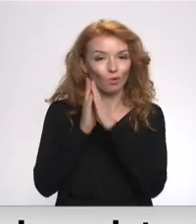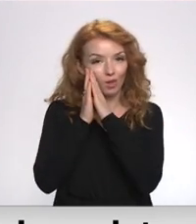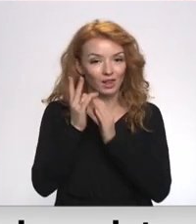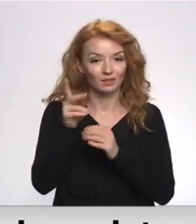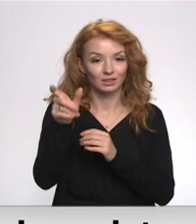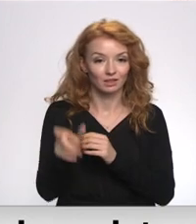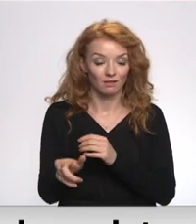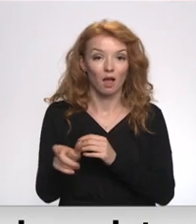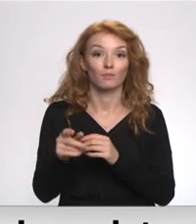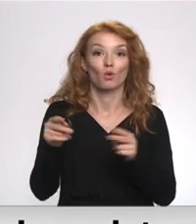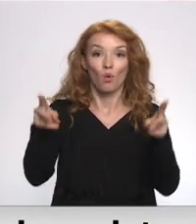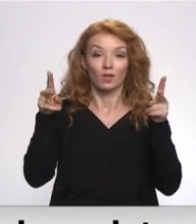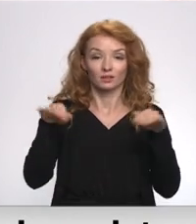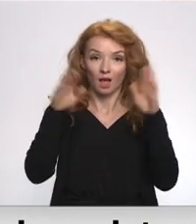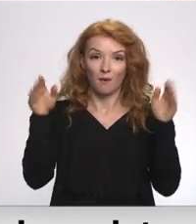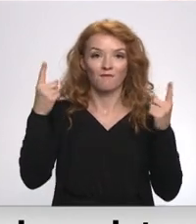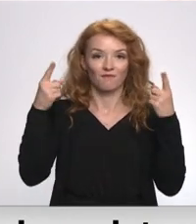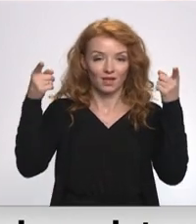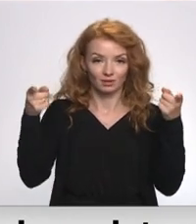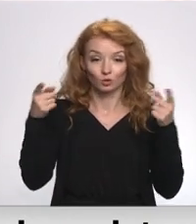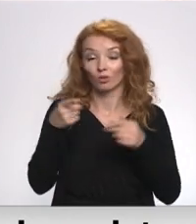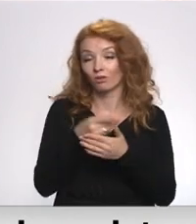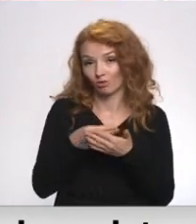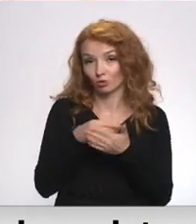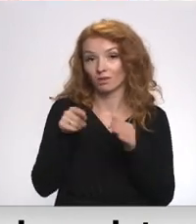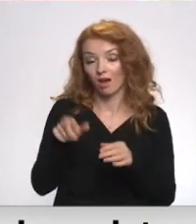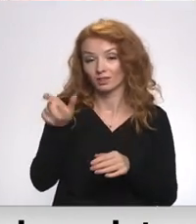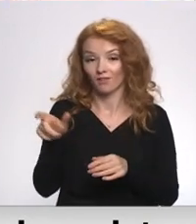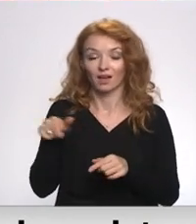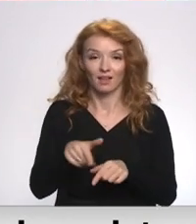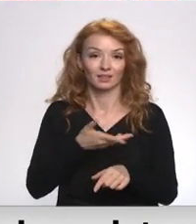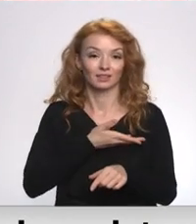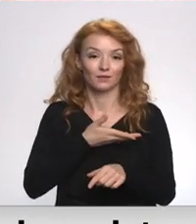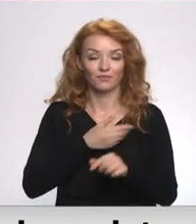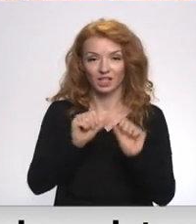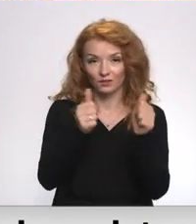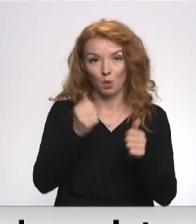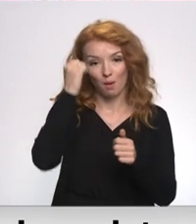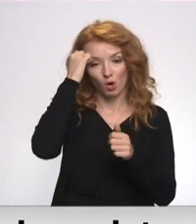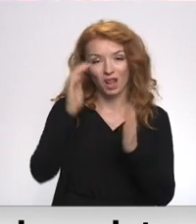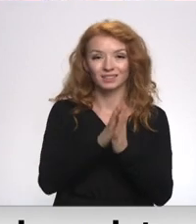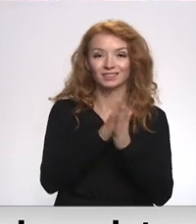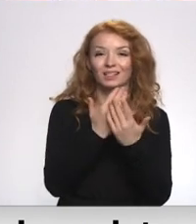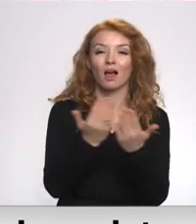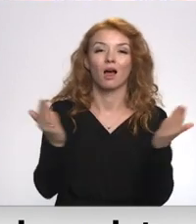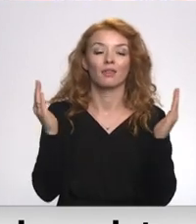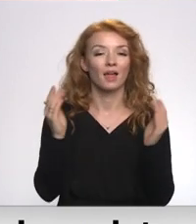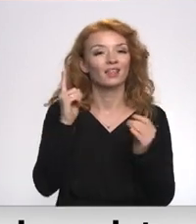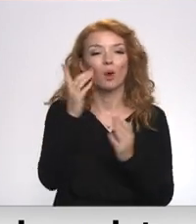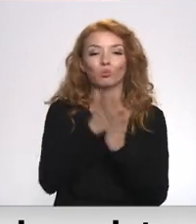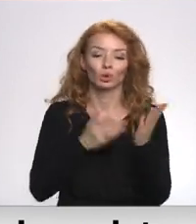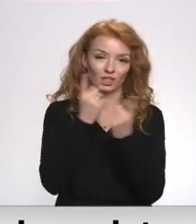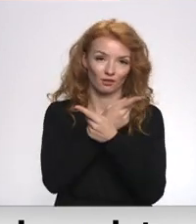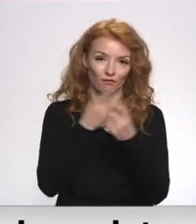divi, otrajā stāvā pa vienam. Tā arī cilvēki te dzīvoja. Izveidotā memoriālā siena atklāja tikai aptuveni pusi